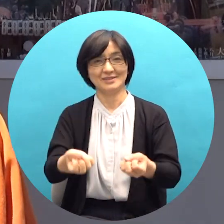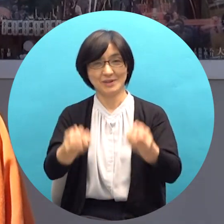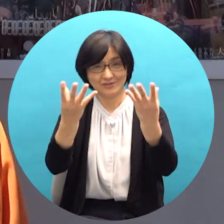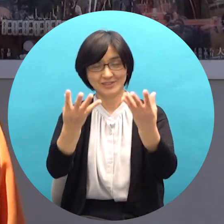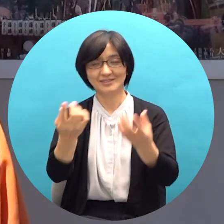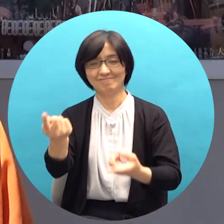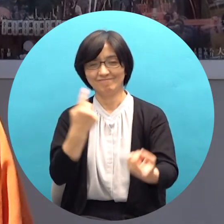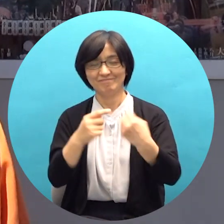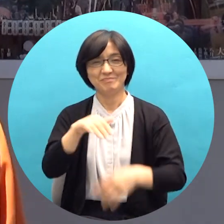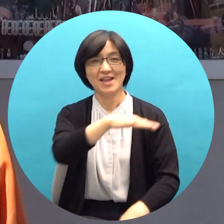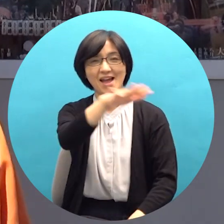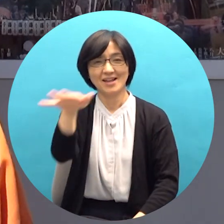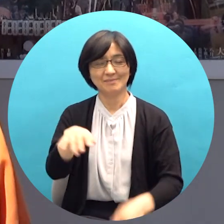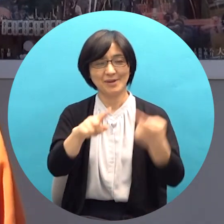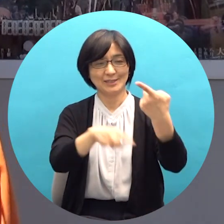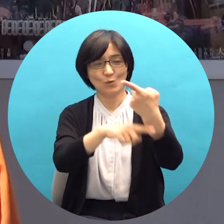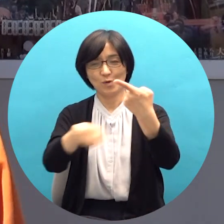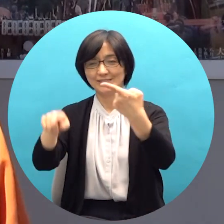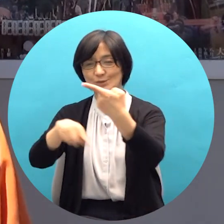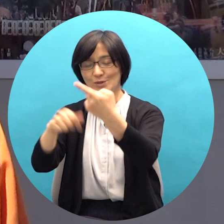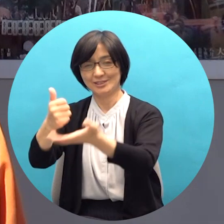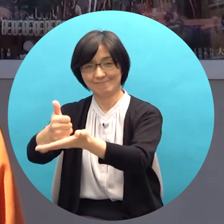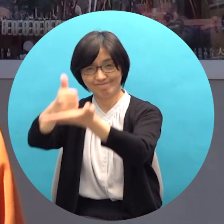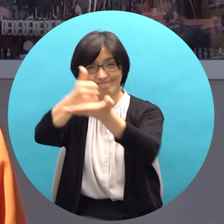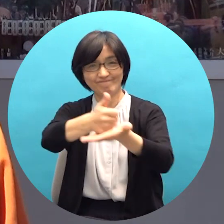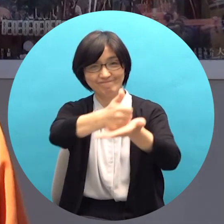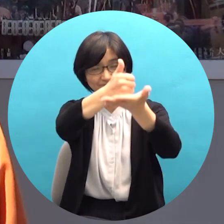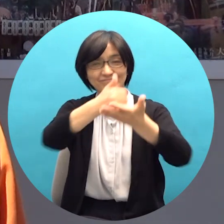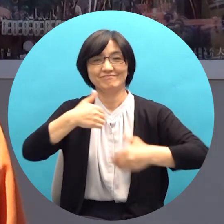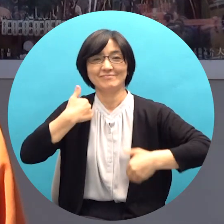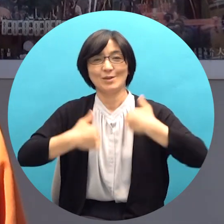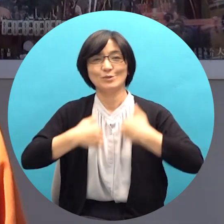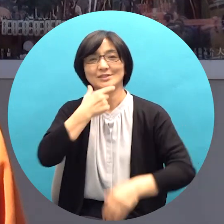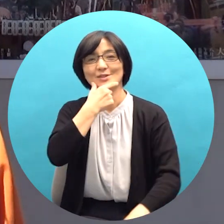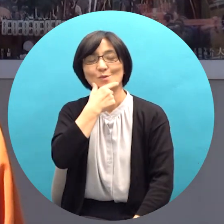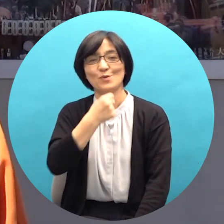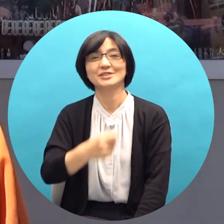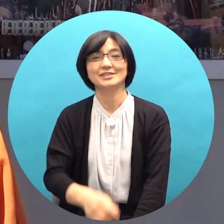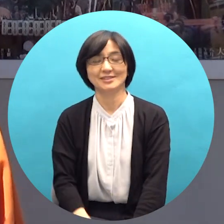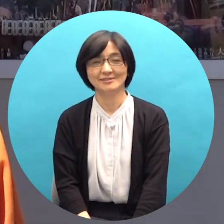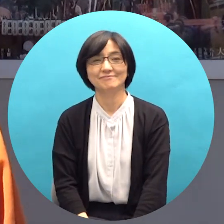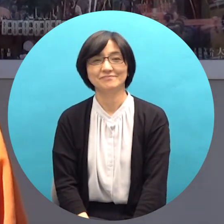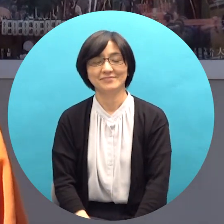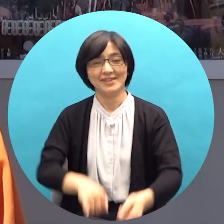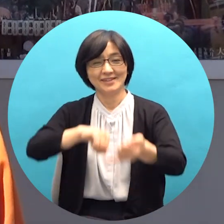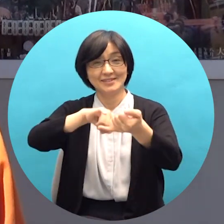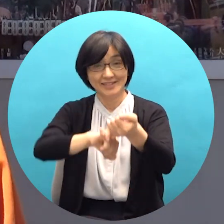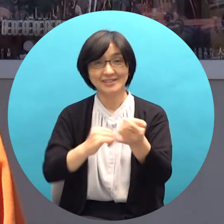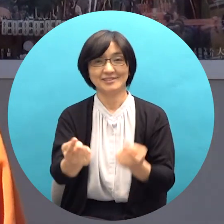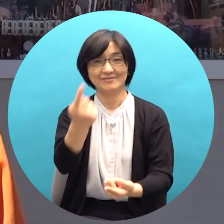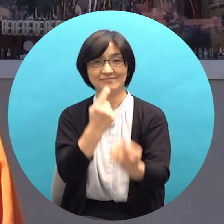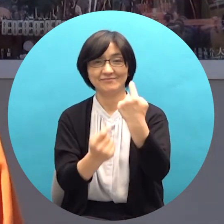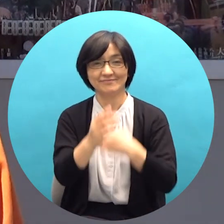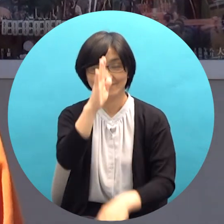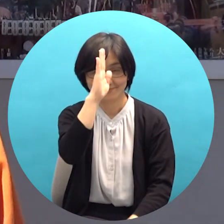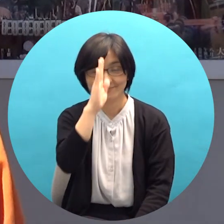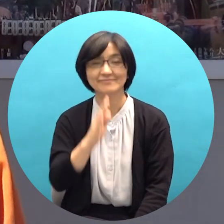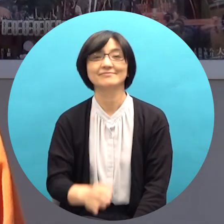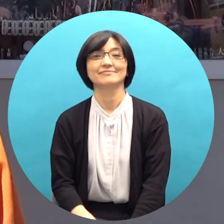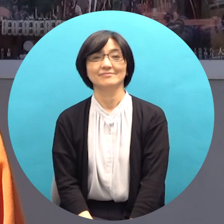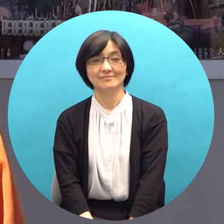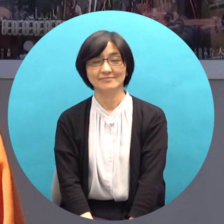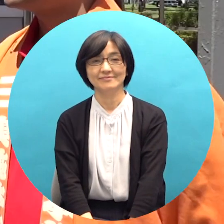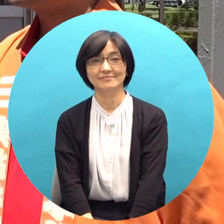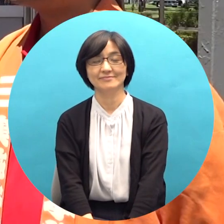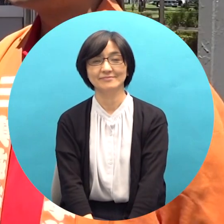ただく皆様が一人一人主人公となって楽しんでいただければと考えております。ぜひご来場ください。よろしくお願いいたします。